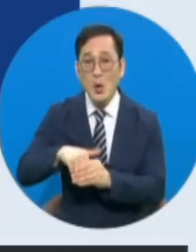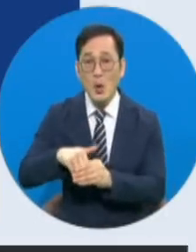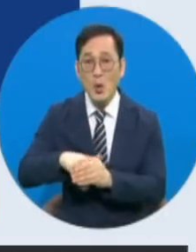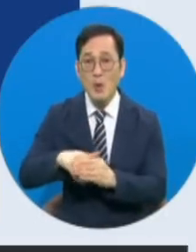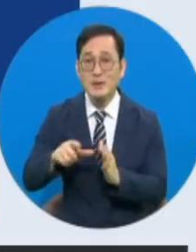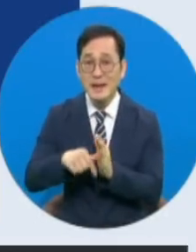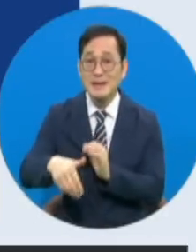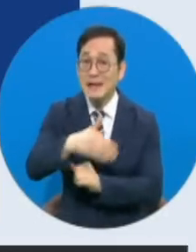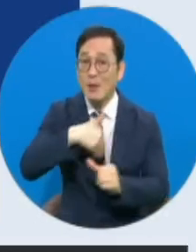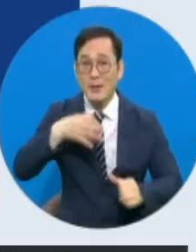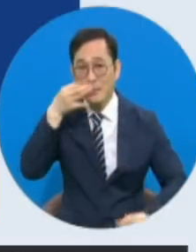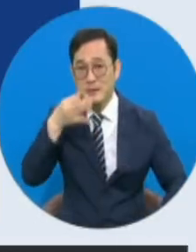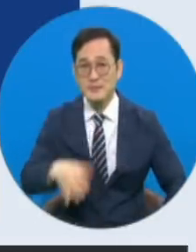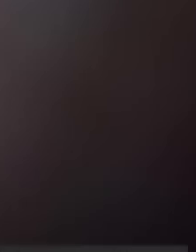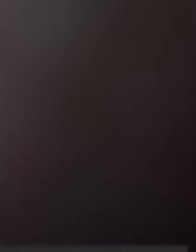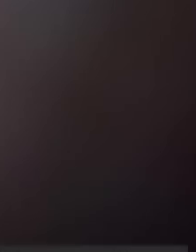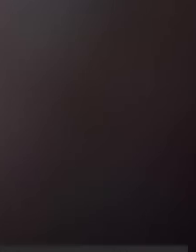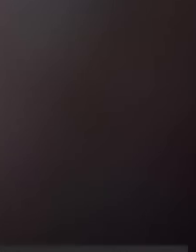현장으로 가보시죠